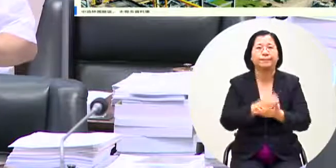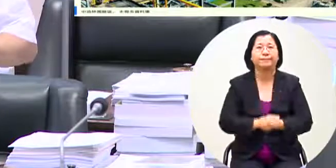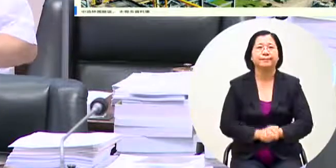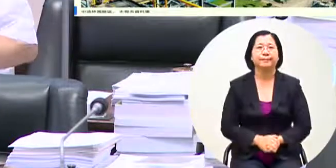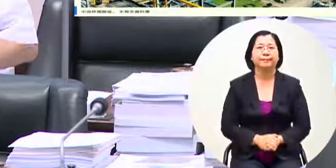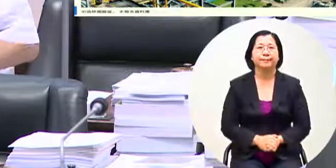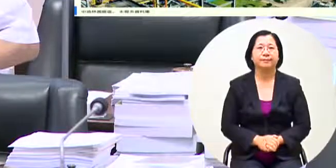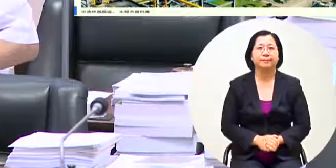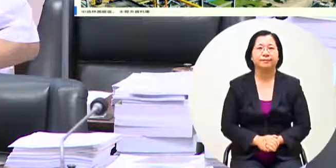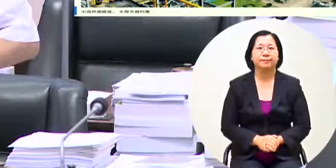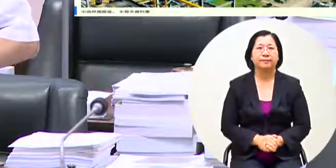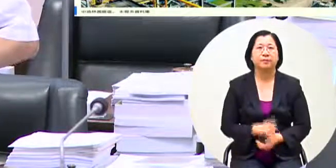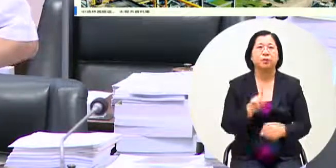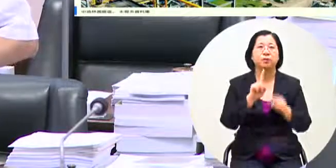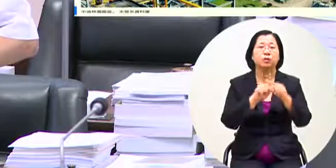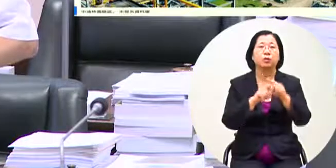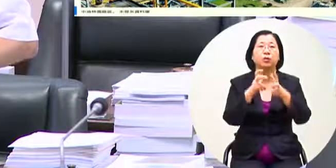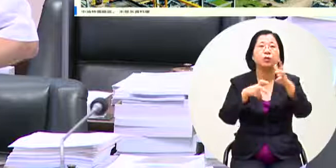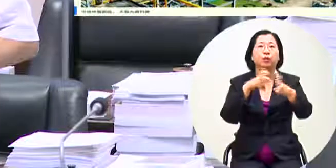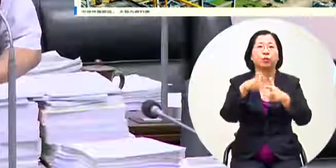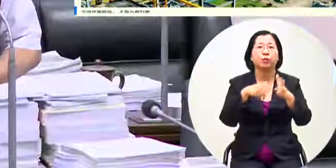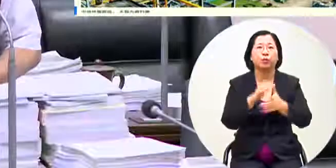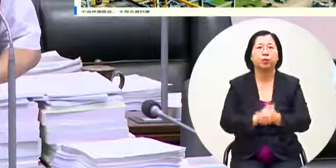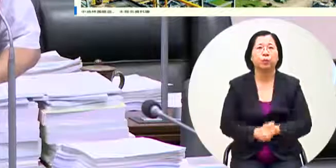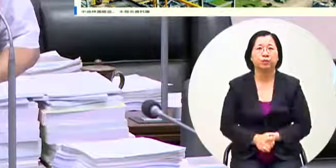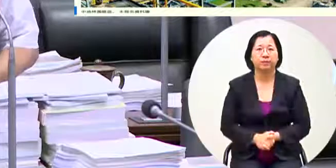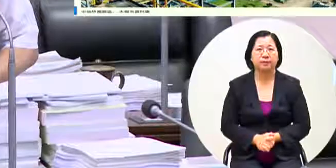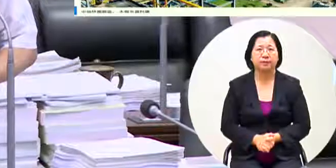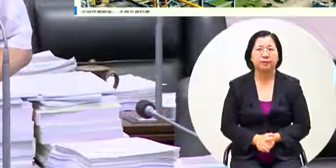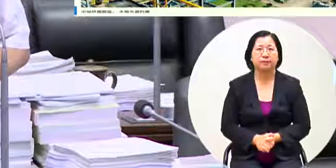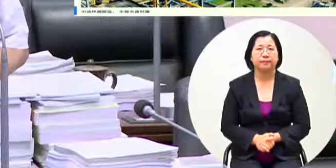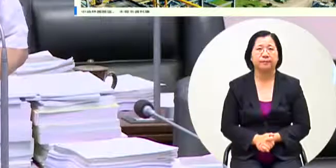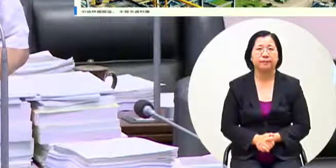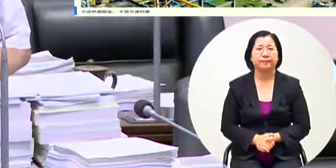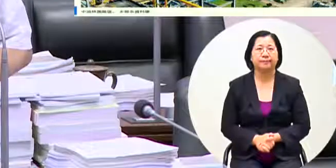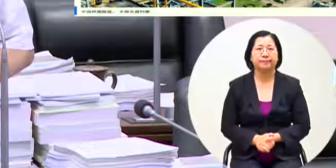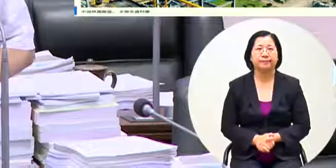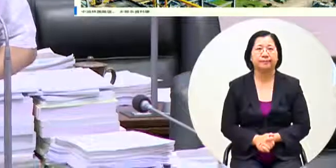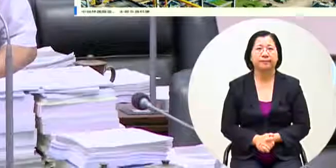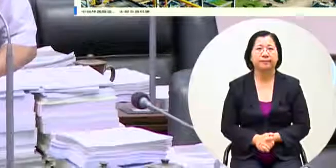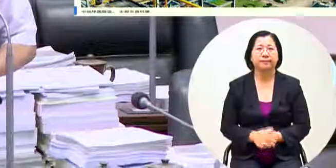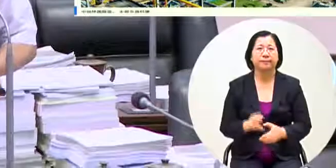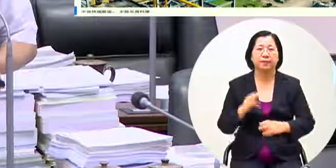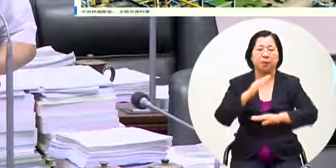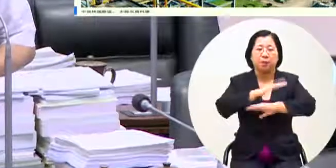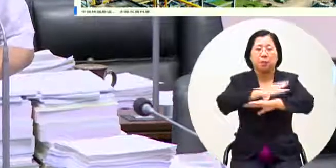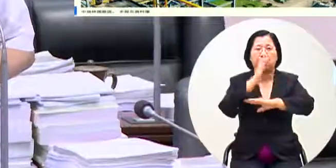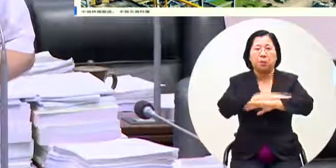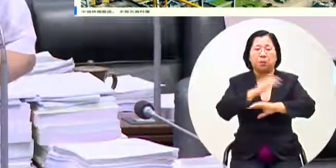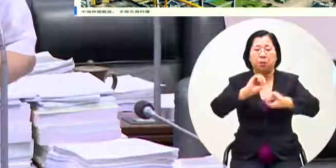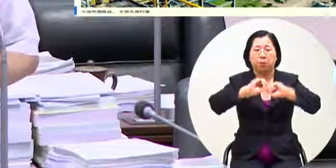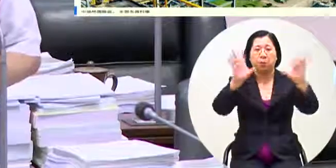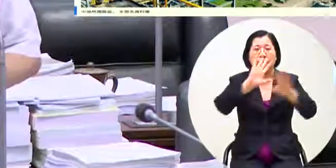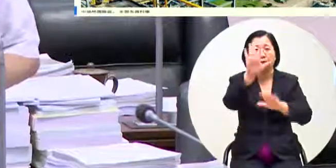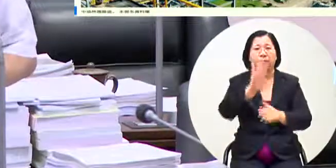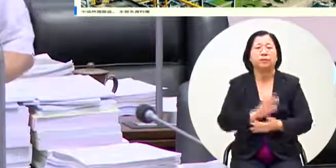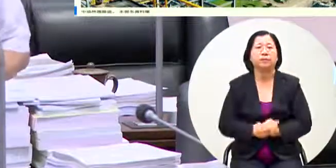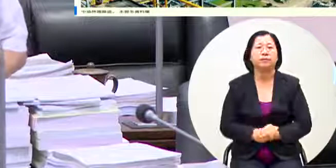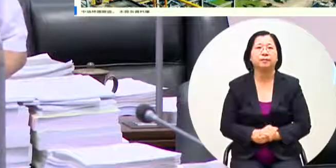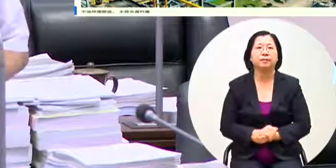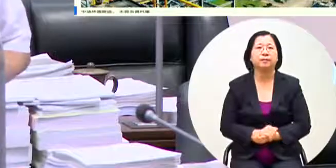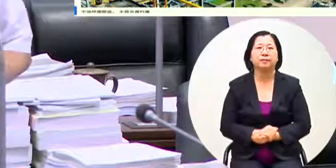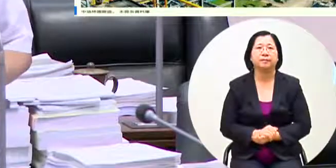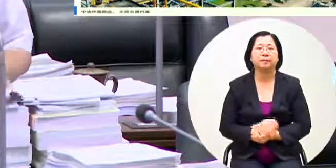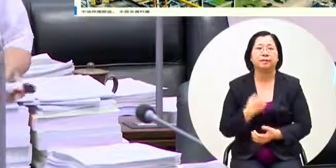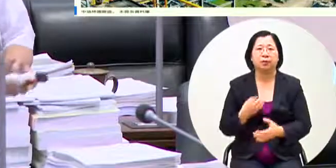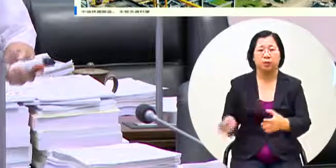即经济诶，即个啊包装杂志咧报吼，电邮要投资500亿